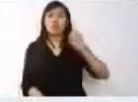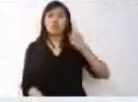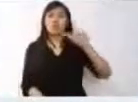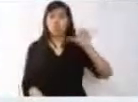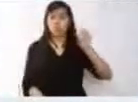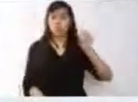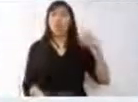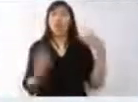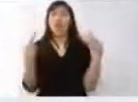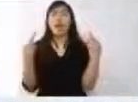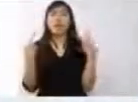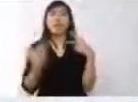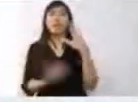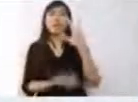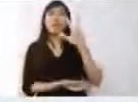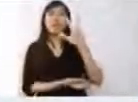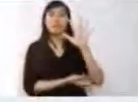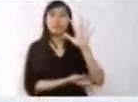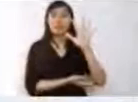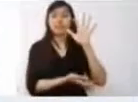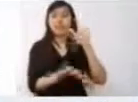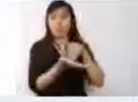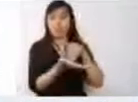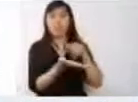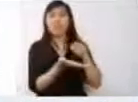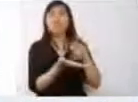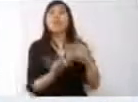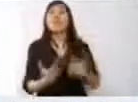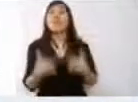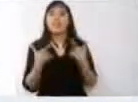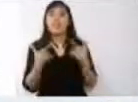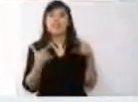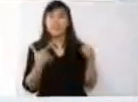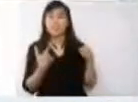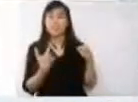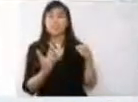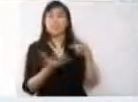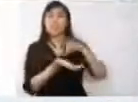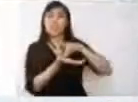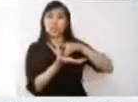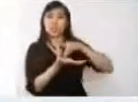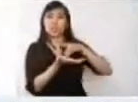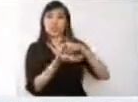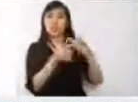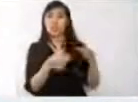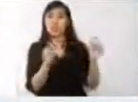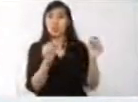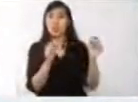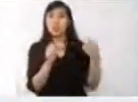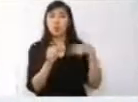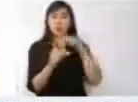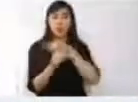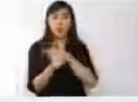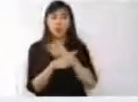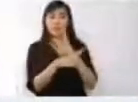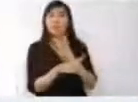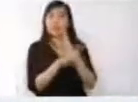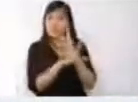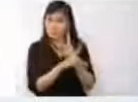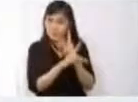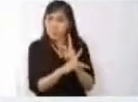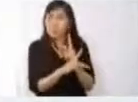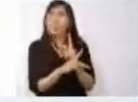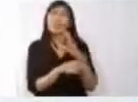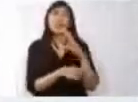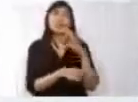Pilipino na nagkaroon po ng COVID-19. Sa kabutihang palad po, wala naman po tayong nabalita ang seryoso